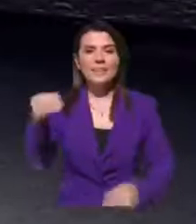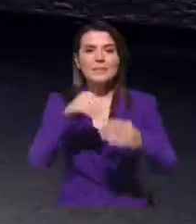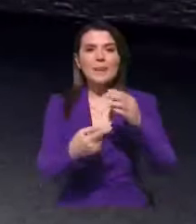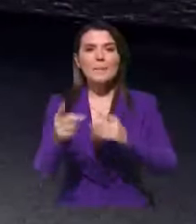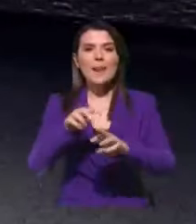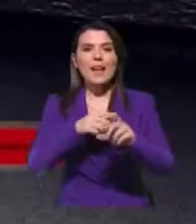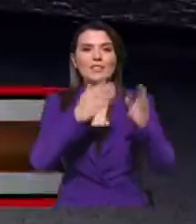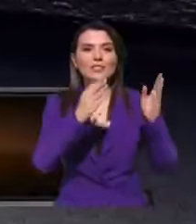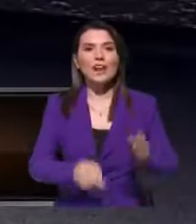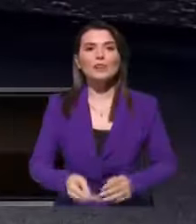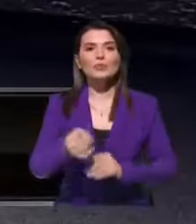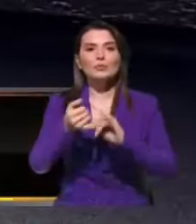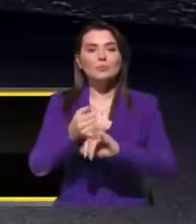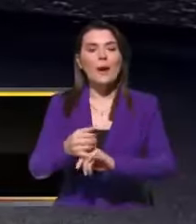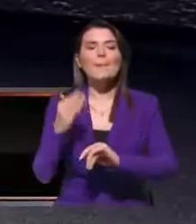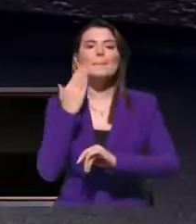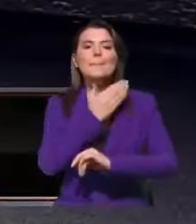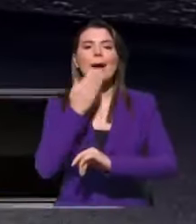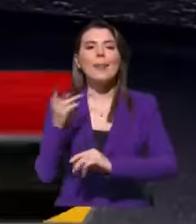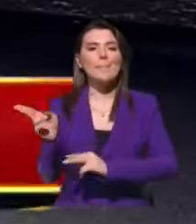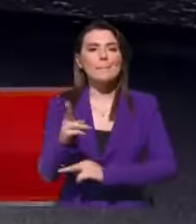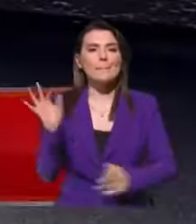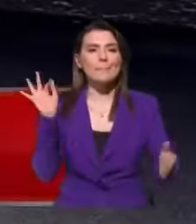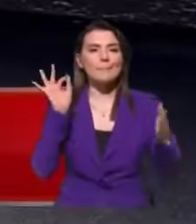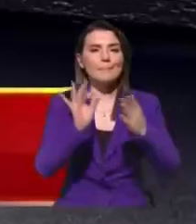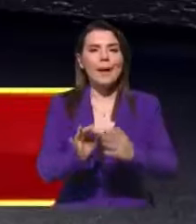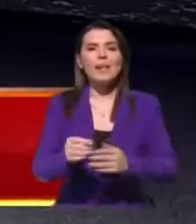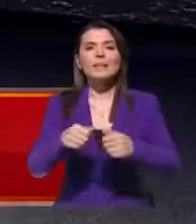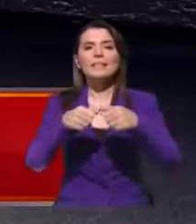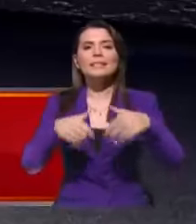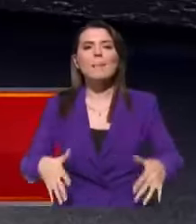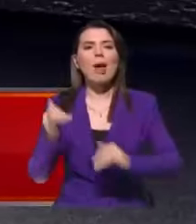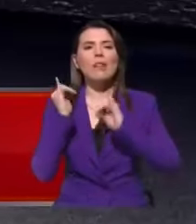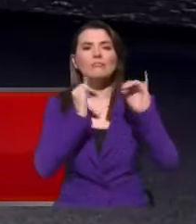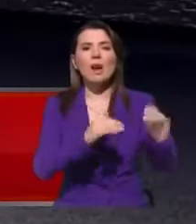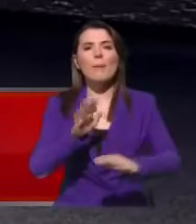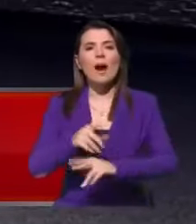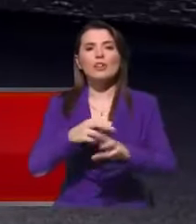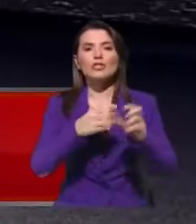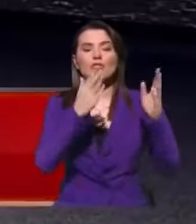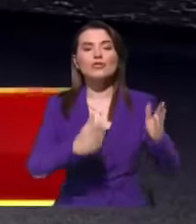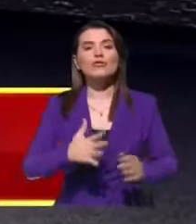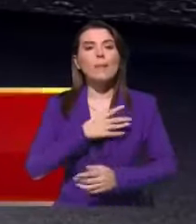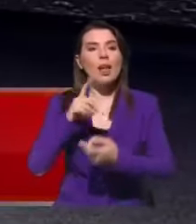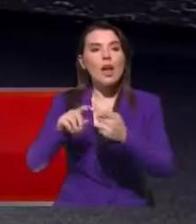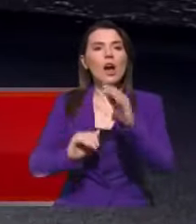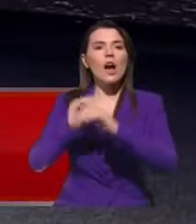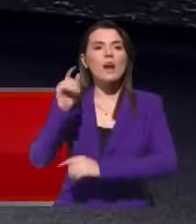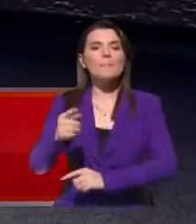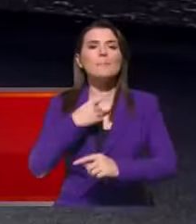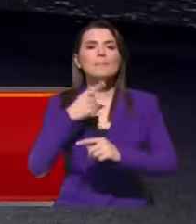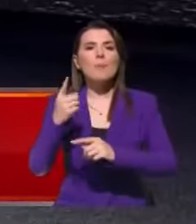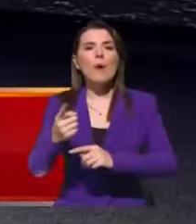Ve İyi Parti lideri Meral Akşener cumartesi mesaisinde Balıkesir'deydi. Sistem eleştirisi yapan Akşener, CHP ile